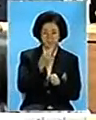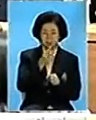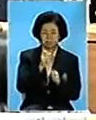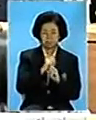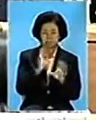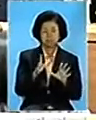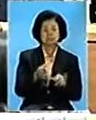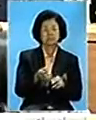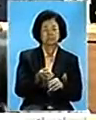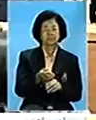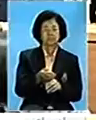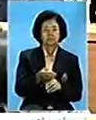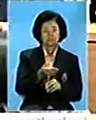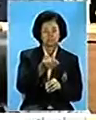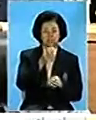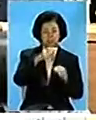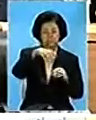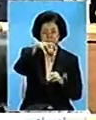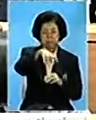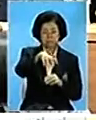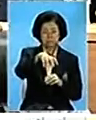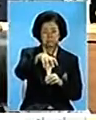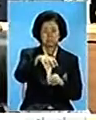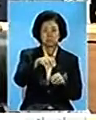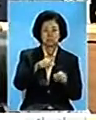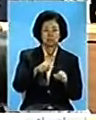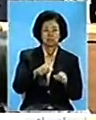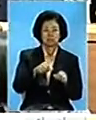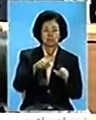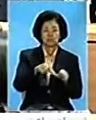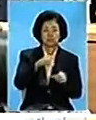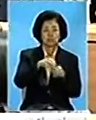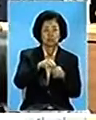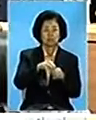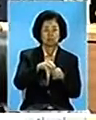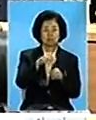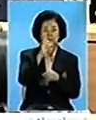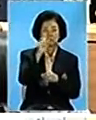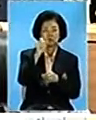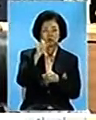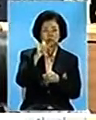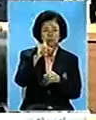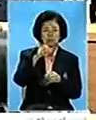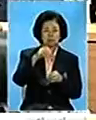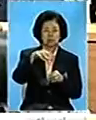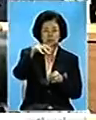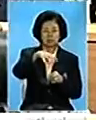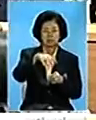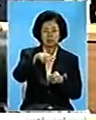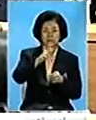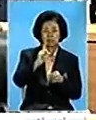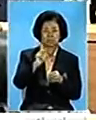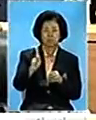เพราะว่าท่านก็สำนักงานของท่านก็ทำอยู่สังกัดอยู่ในสภาสถาบันพระปกเกล้าอยู่แล้ว